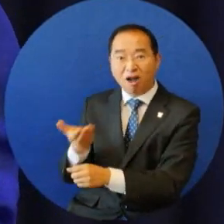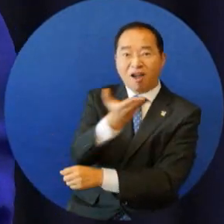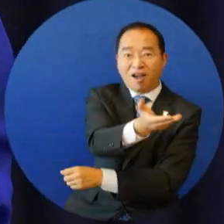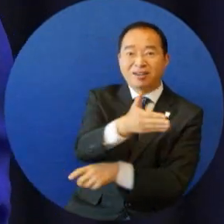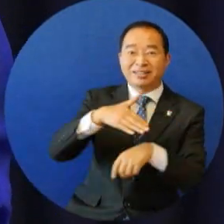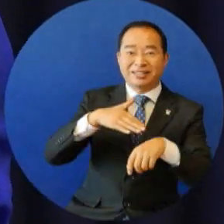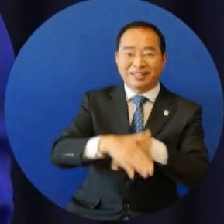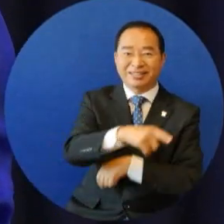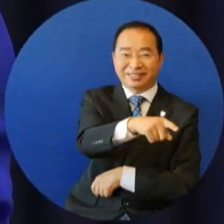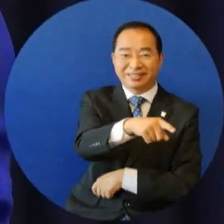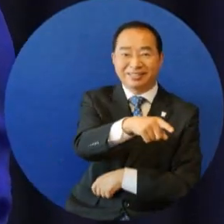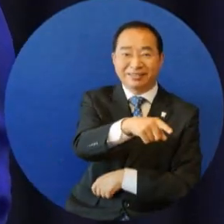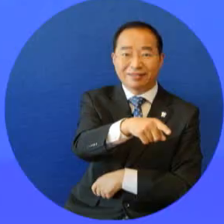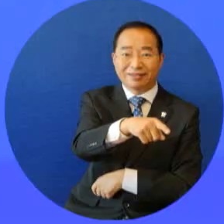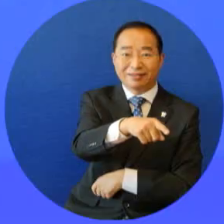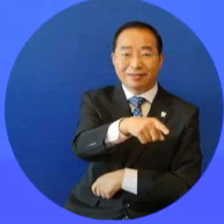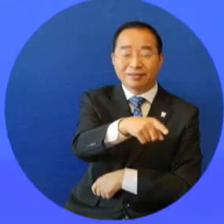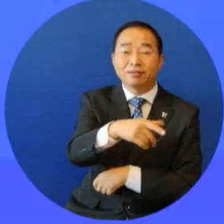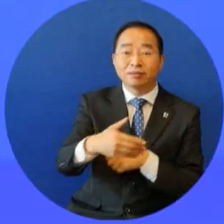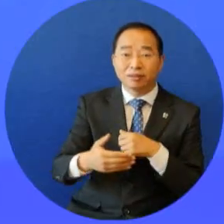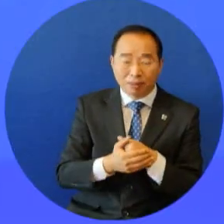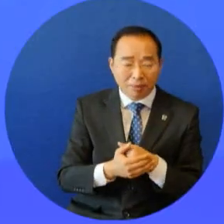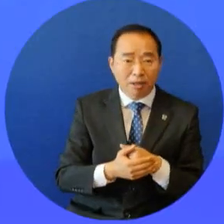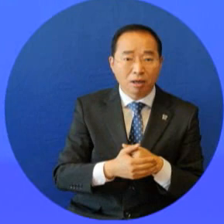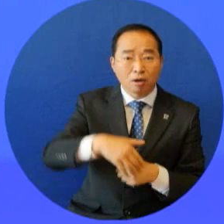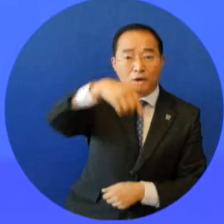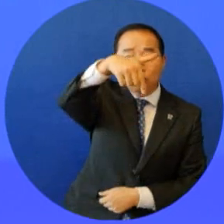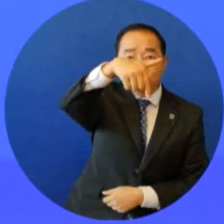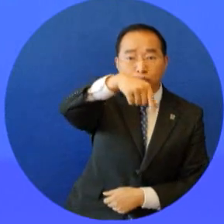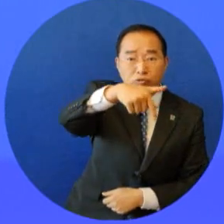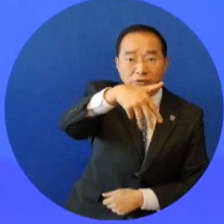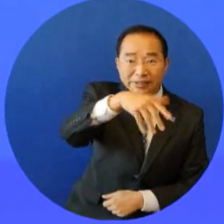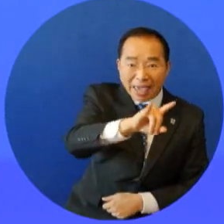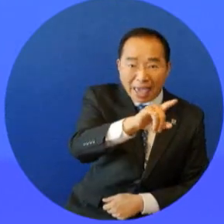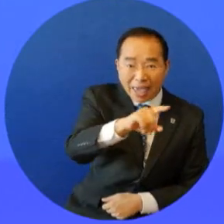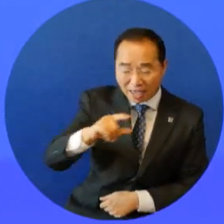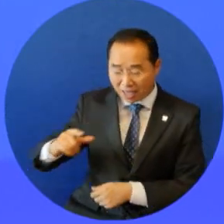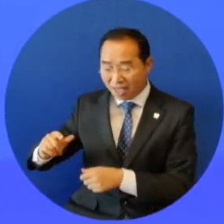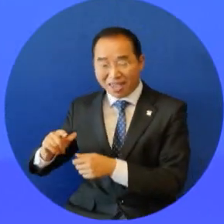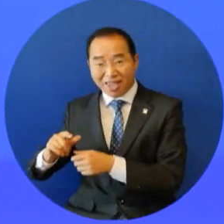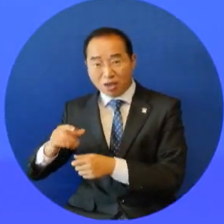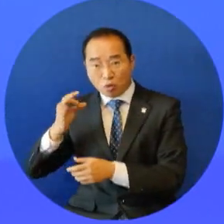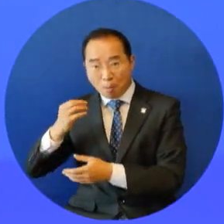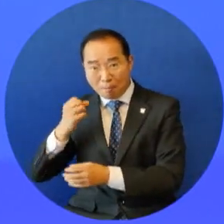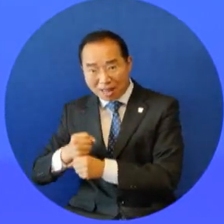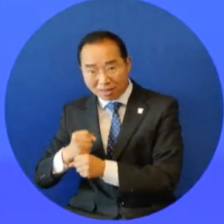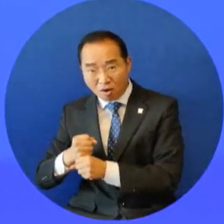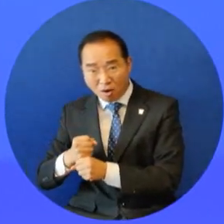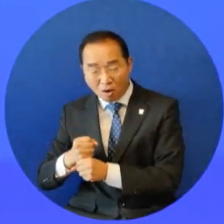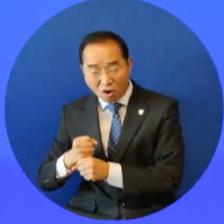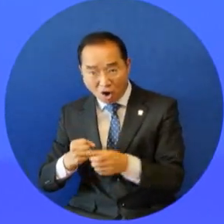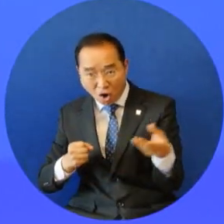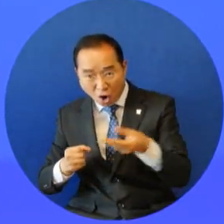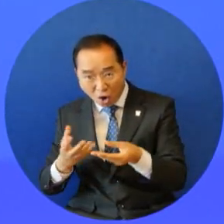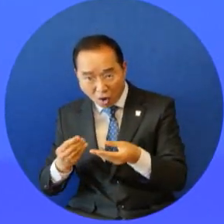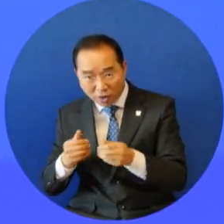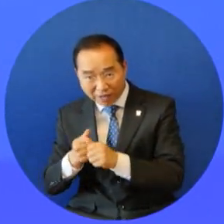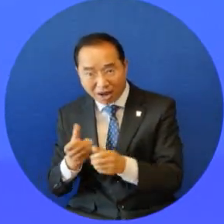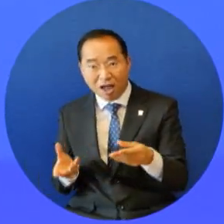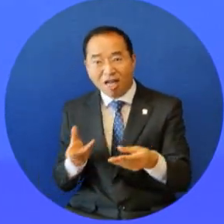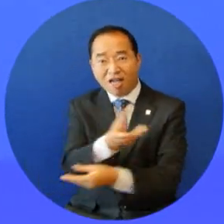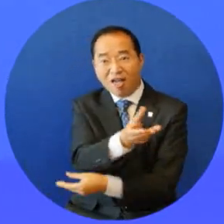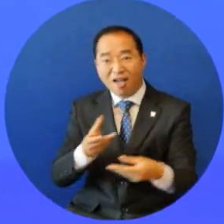주는 이런 시스템이 생겨요. 그래서 국채가 파운드화 발행하고 이게 연동이